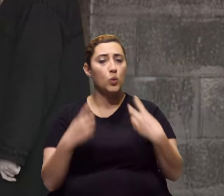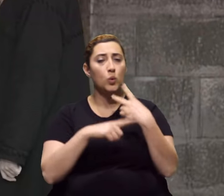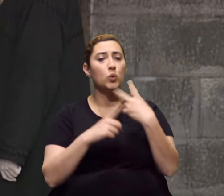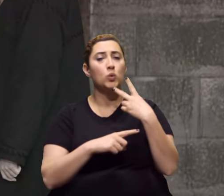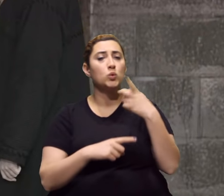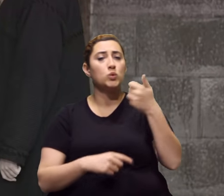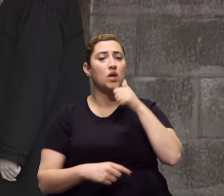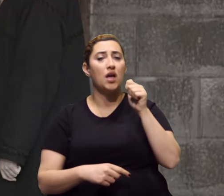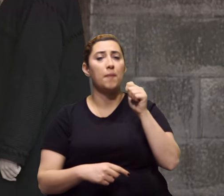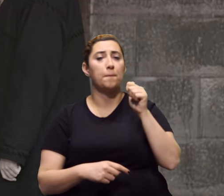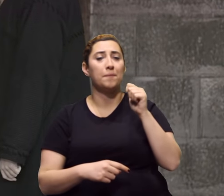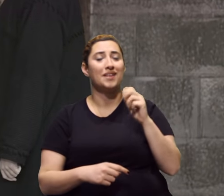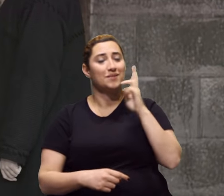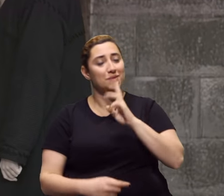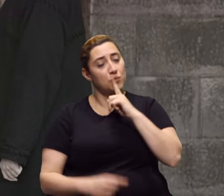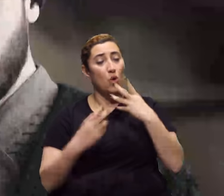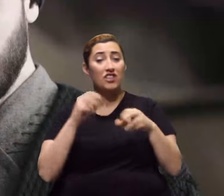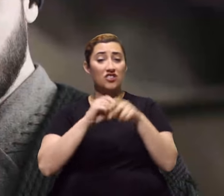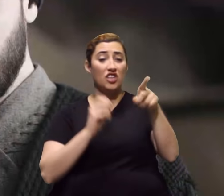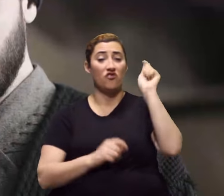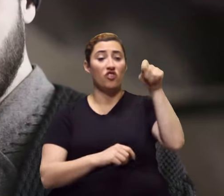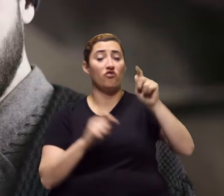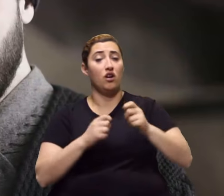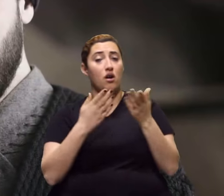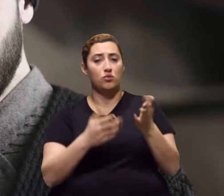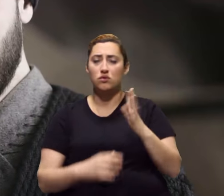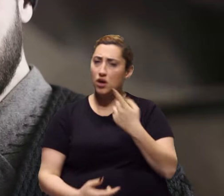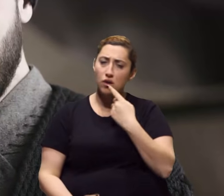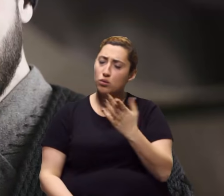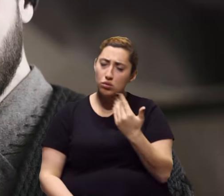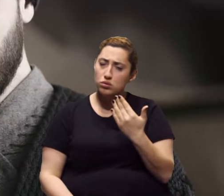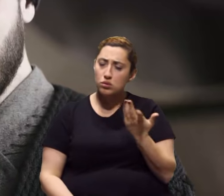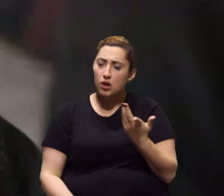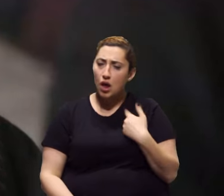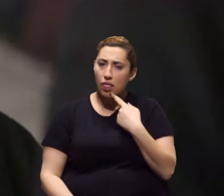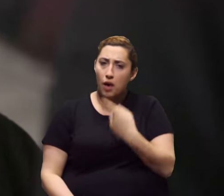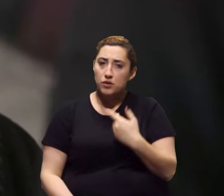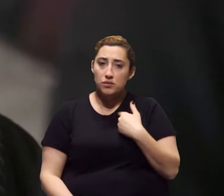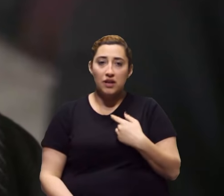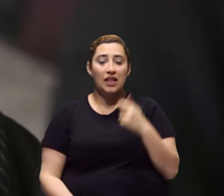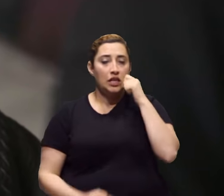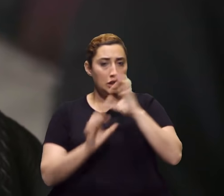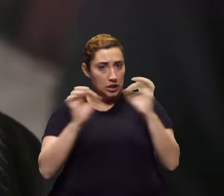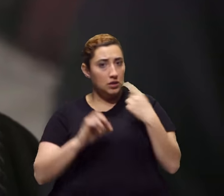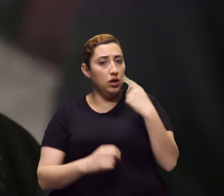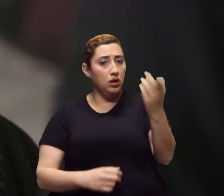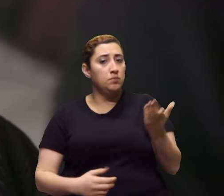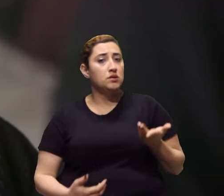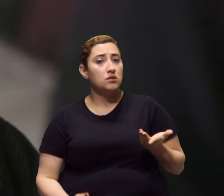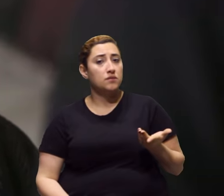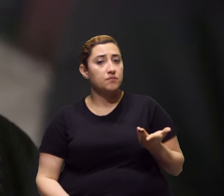Yunus Ağam, halim Selim'dir değil, tepesine çıkarsın. Heredeyi ver bakalım, ne laflar etmişiz? Dinsiz demişsin Yunus